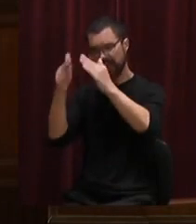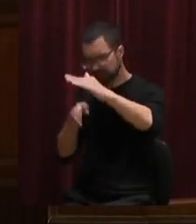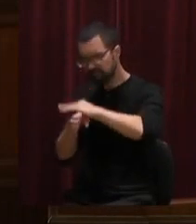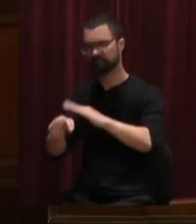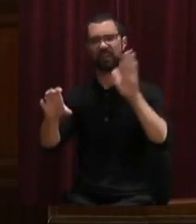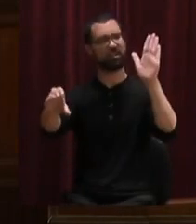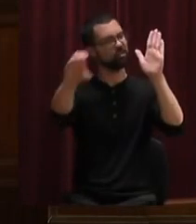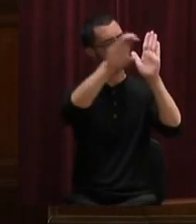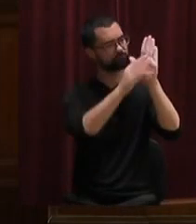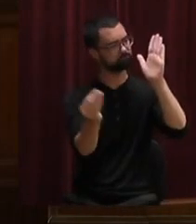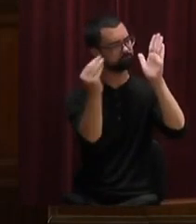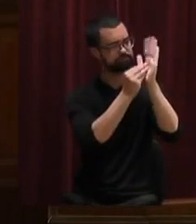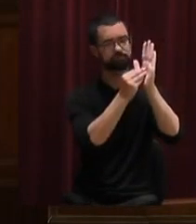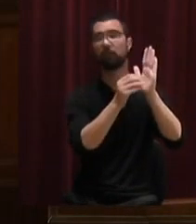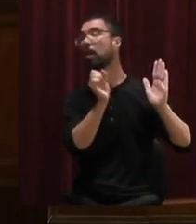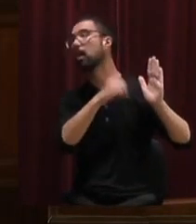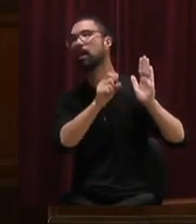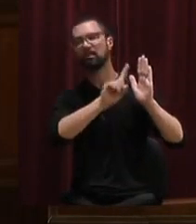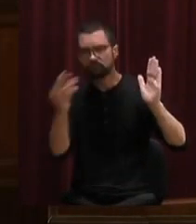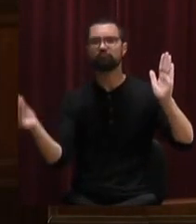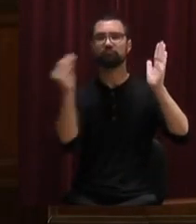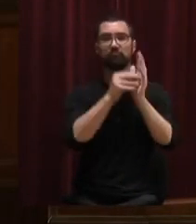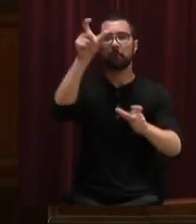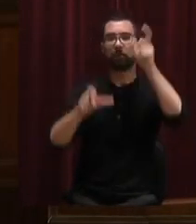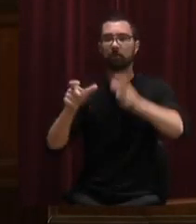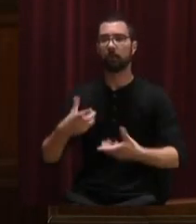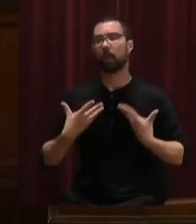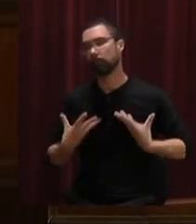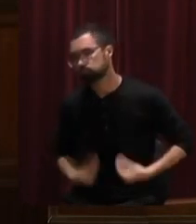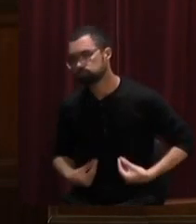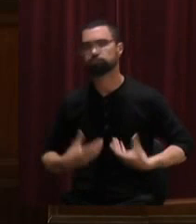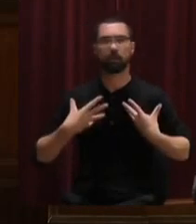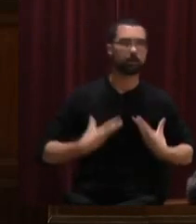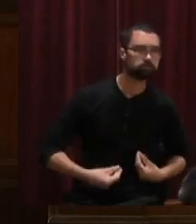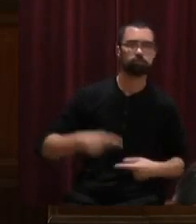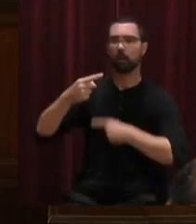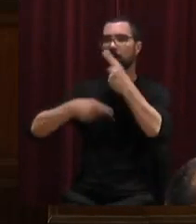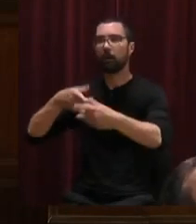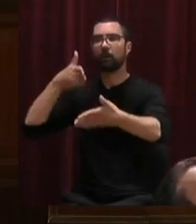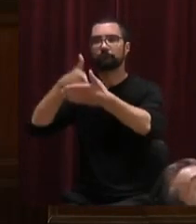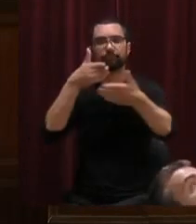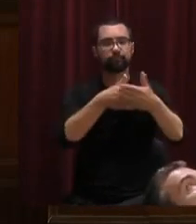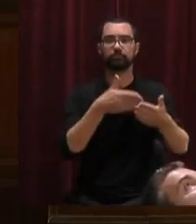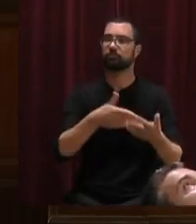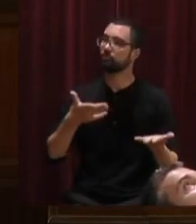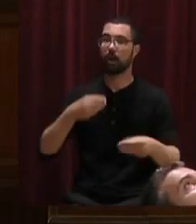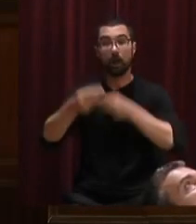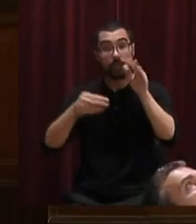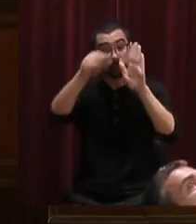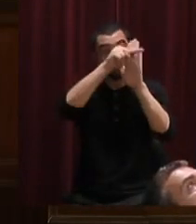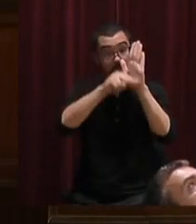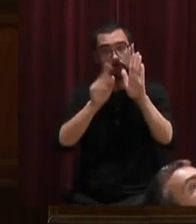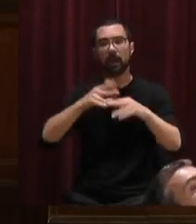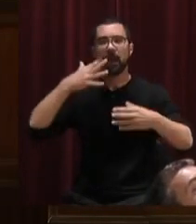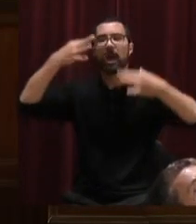recull la Constitució i no en la frustració que pateixen tantes famílies, sumem per impulsar noves mesures que ho facin